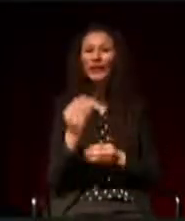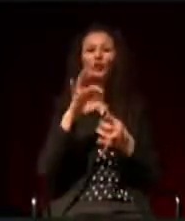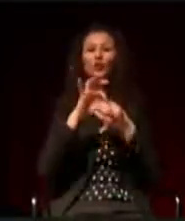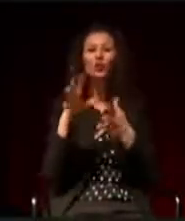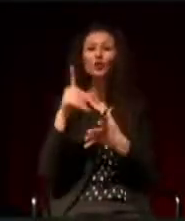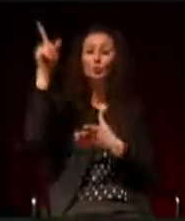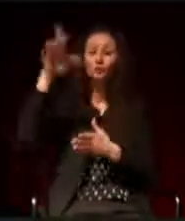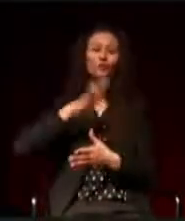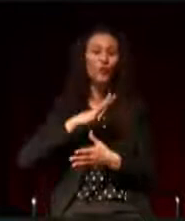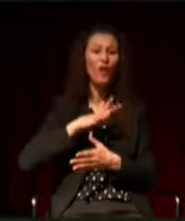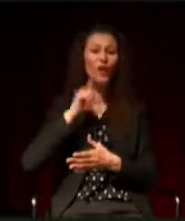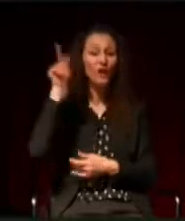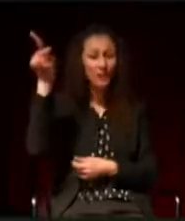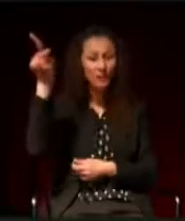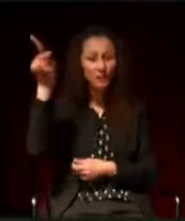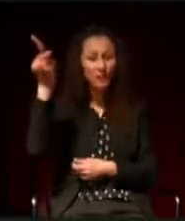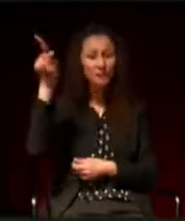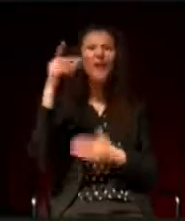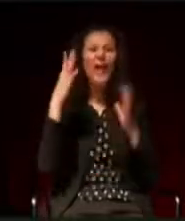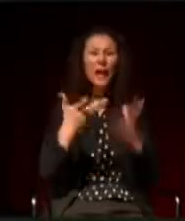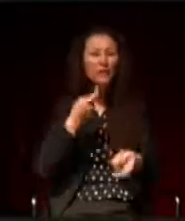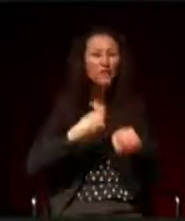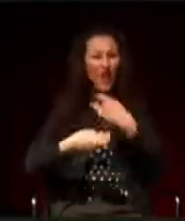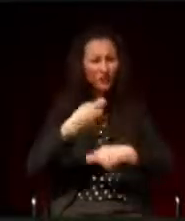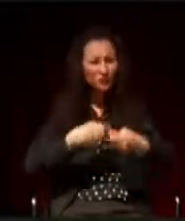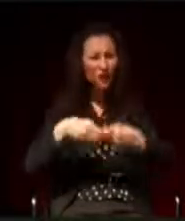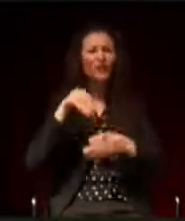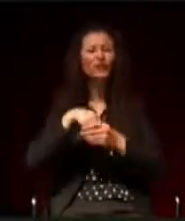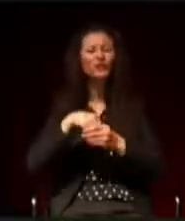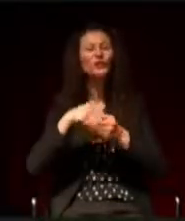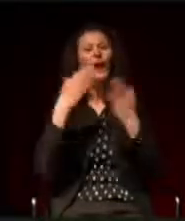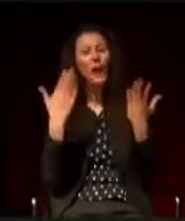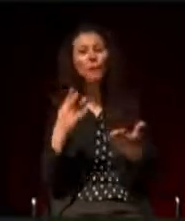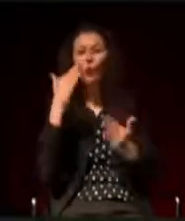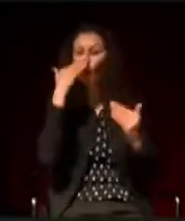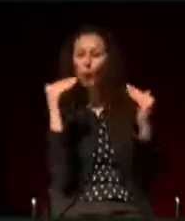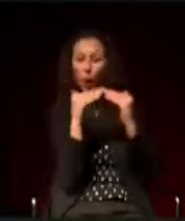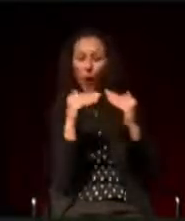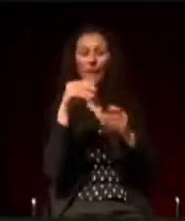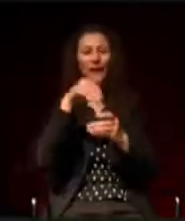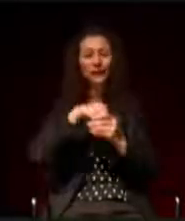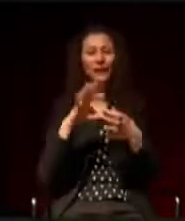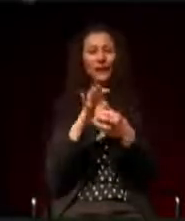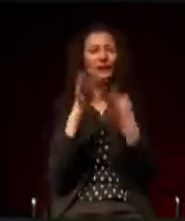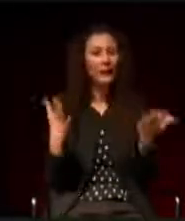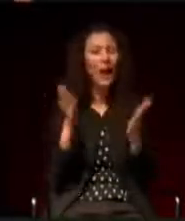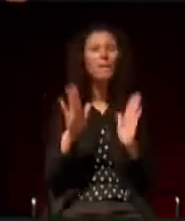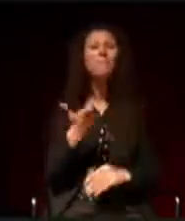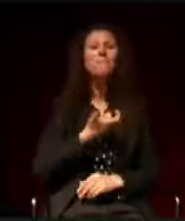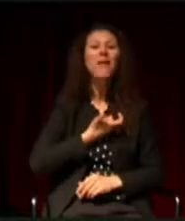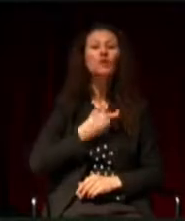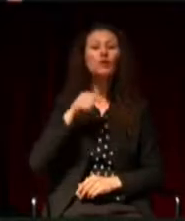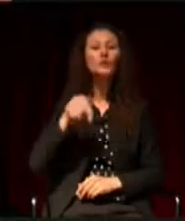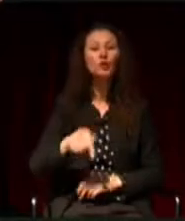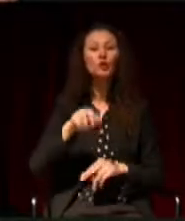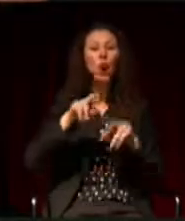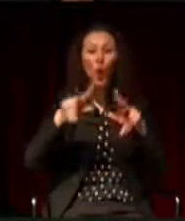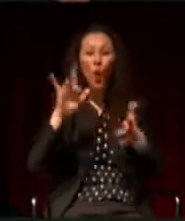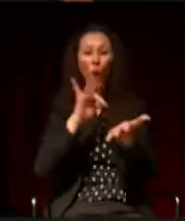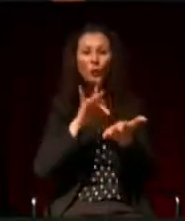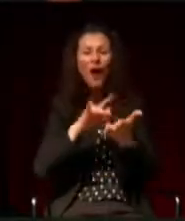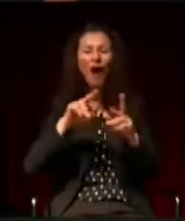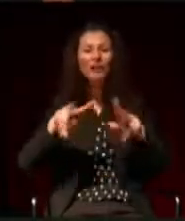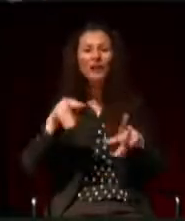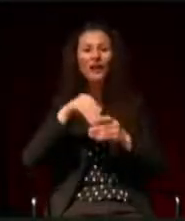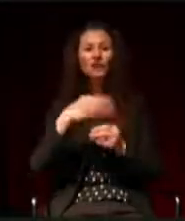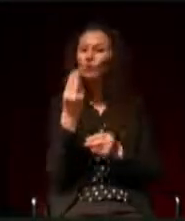ortaya koymuş durumda. Hem finansman modeliyle hem uygulama biçimiyle ilgili, ama mevzuatımız orta hasarlı binalarla